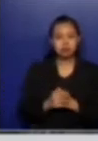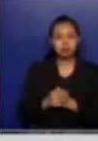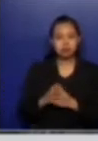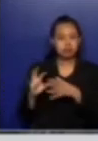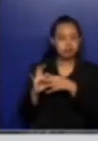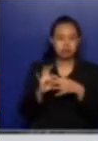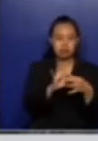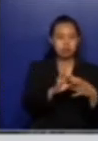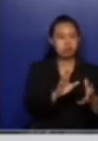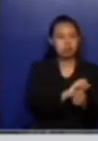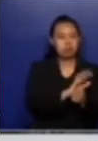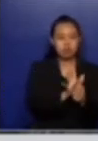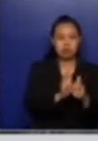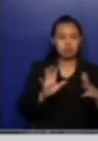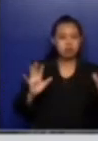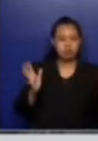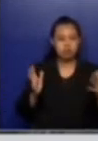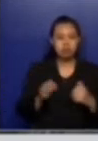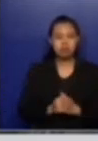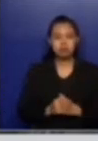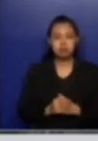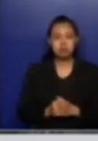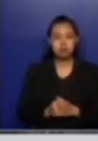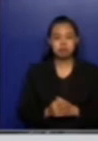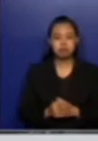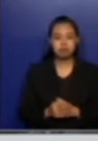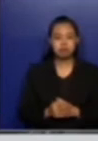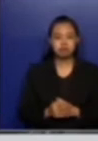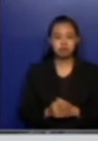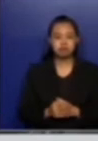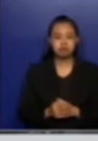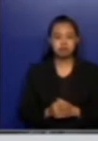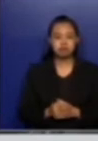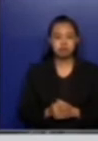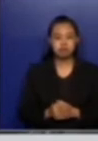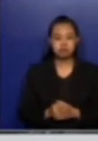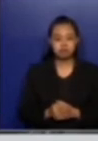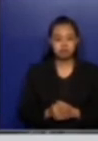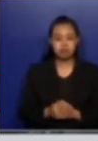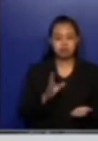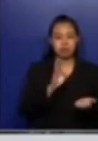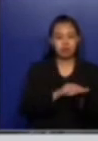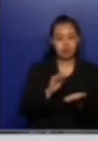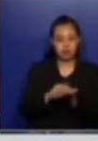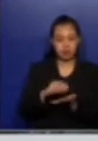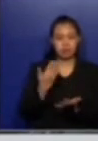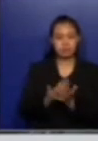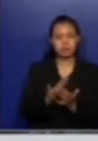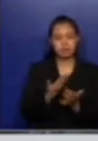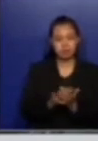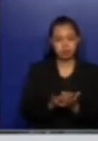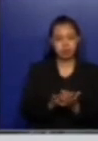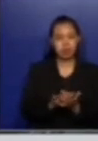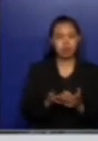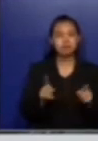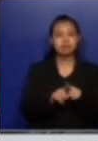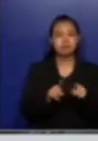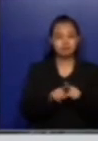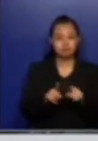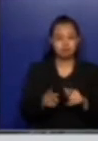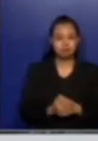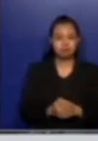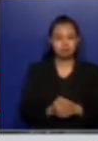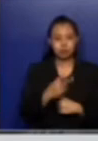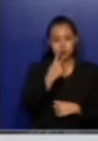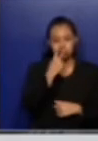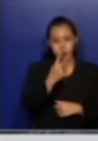ควิดด้วยประเด็นต่อมาครับการจัดเก็บงบประมาณก็เช่นกันครับดูนะครับว่